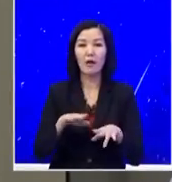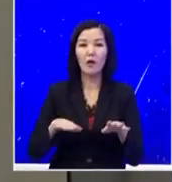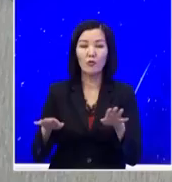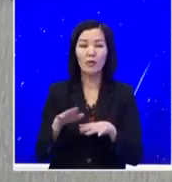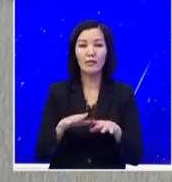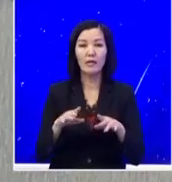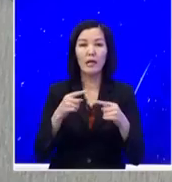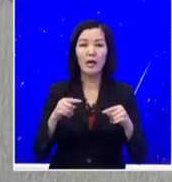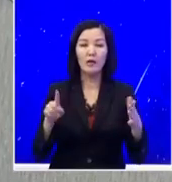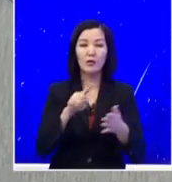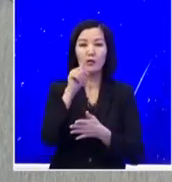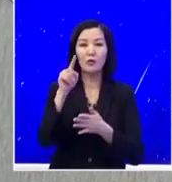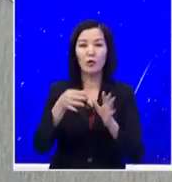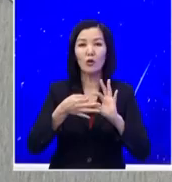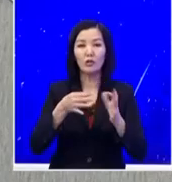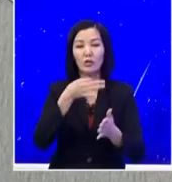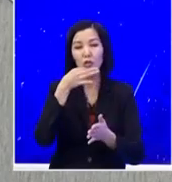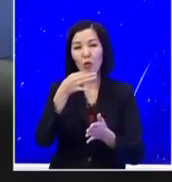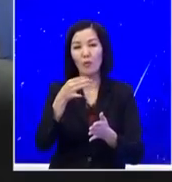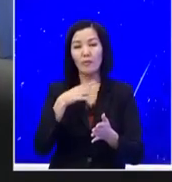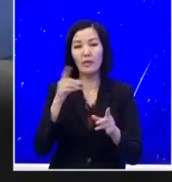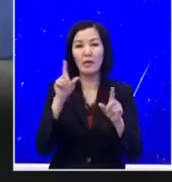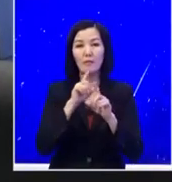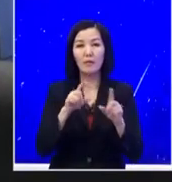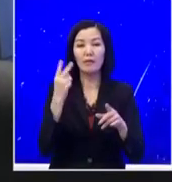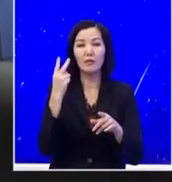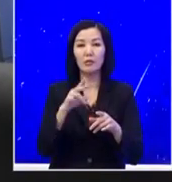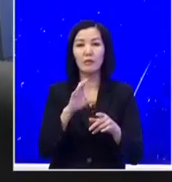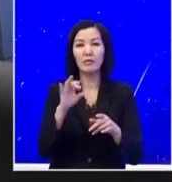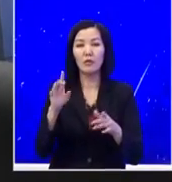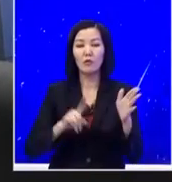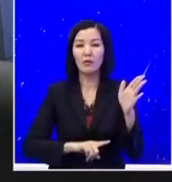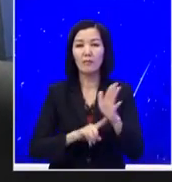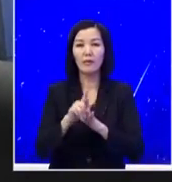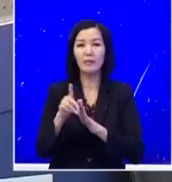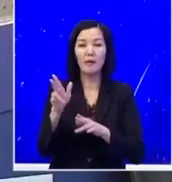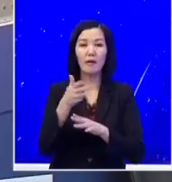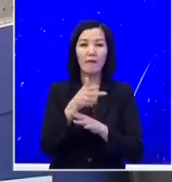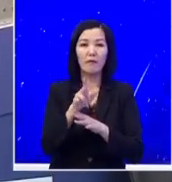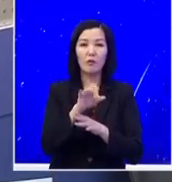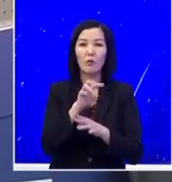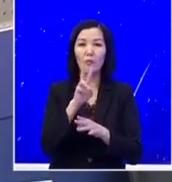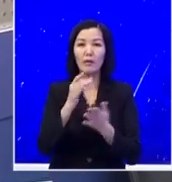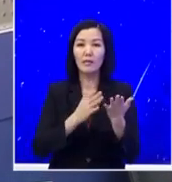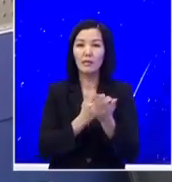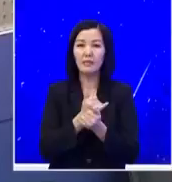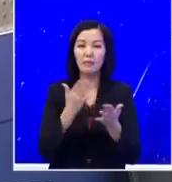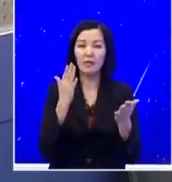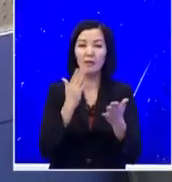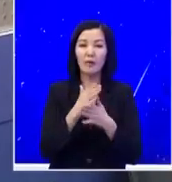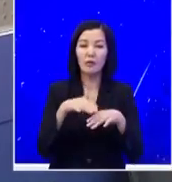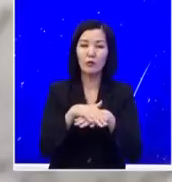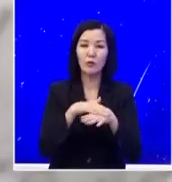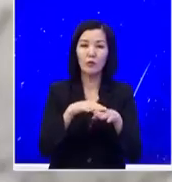сауалына толыққанды жауап береді. Тіпті қазір бұл мекемеде 20 сәуірден бері видео банкинг қызметі де бар. Яғни